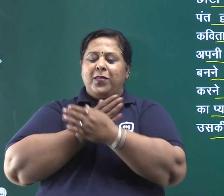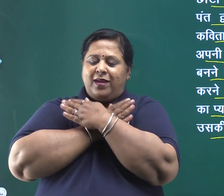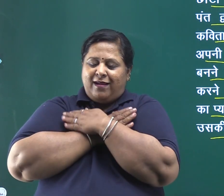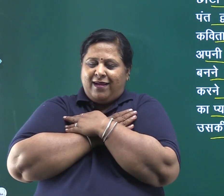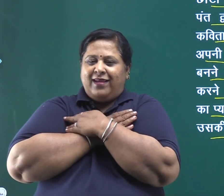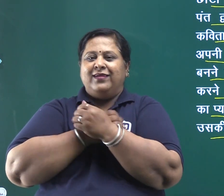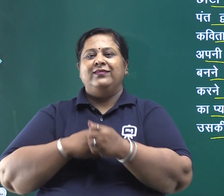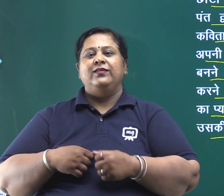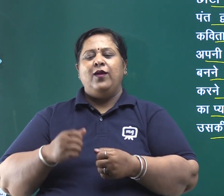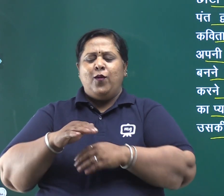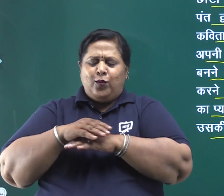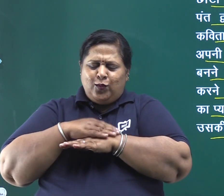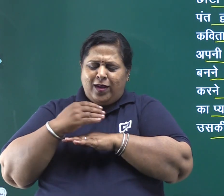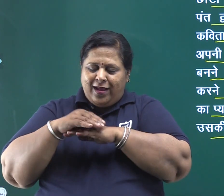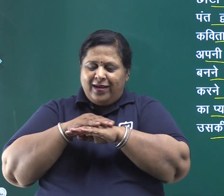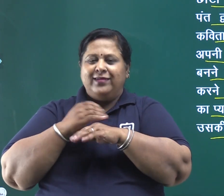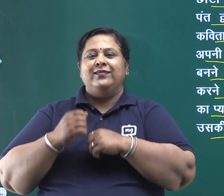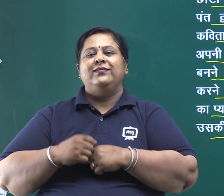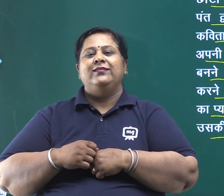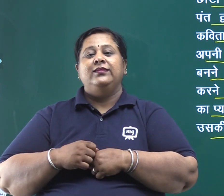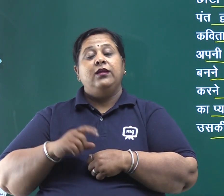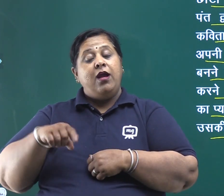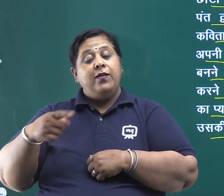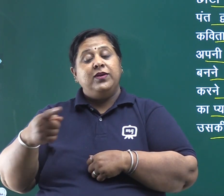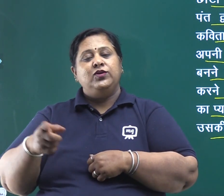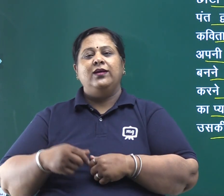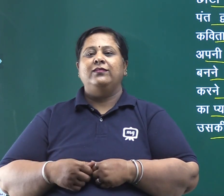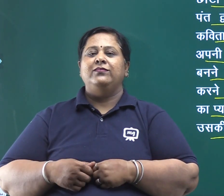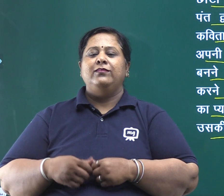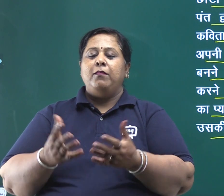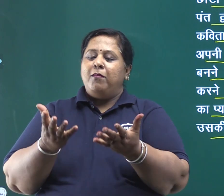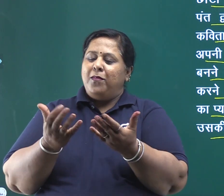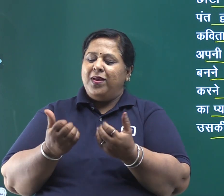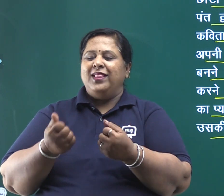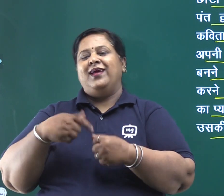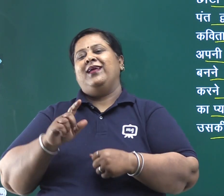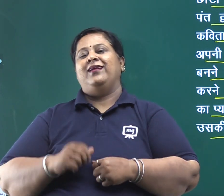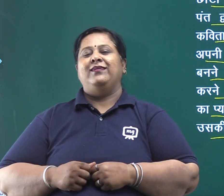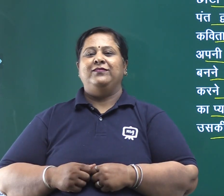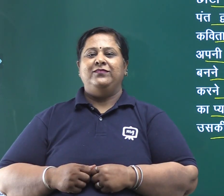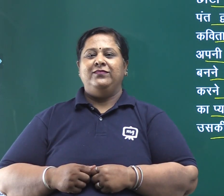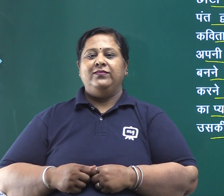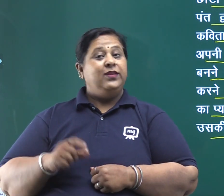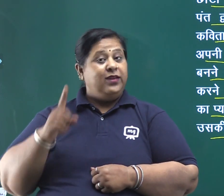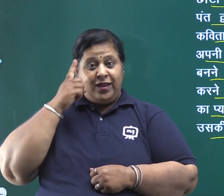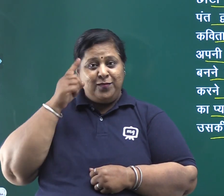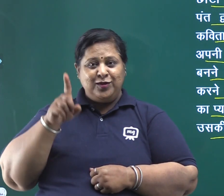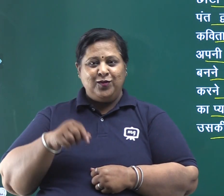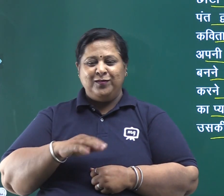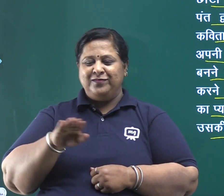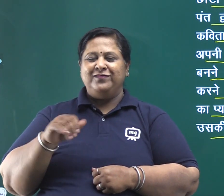प्यार और दुलार हमेशा मिलता रहेगा। ठीक है